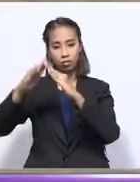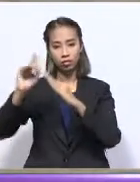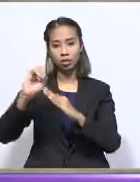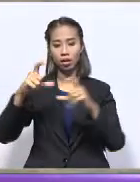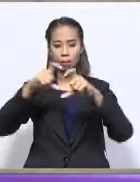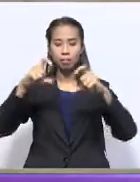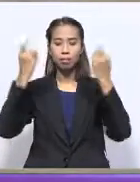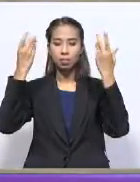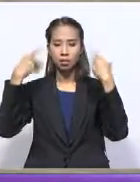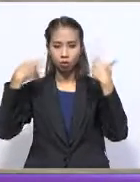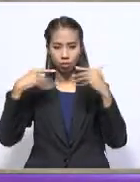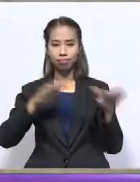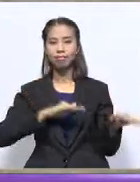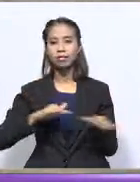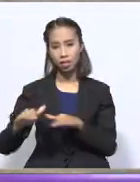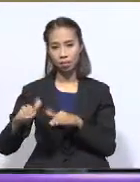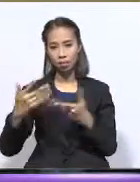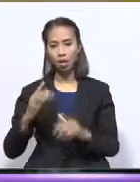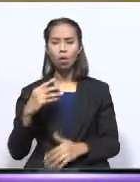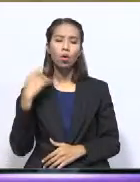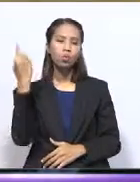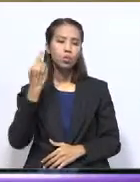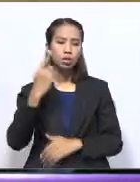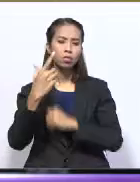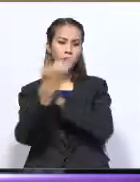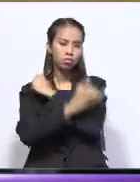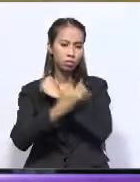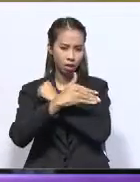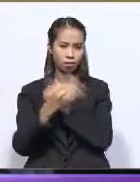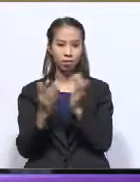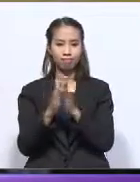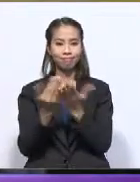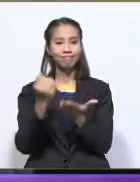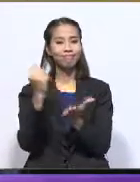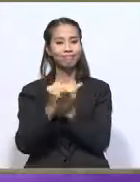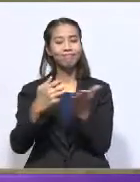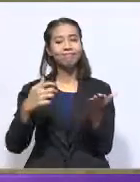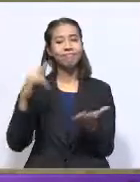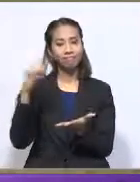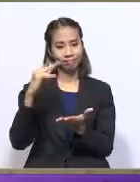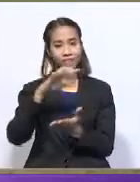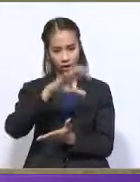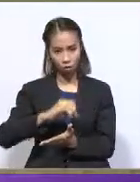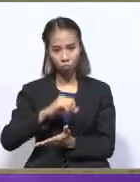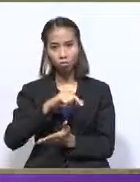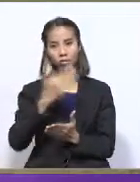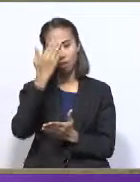พกบัตรประจำตัวประชาชนไปด้วยส่วนนักท่องเที่ยวต่างชาติให้นำพาสปอร์ตไปด้วยนะคะทั้งนี้ก็จะมีเจ้าหน้าที่ต